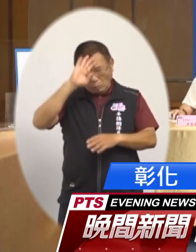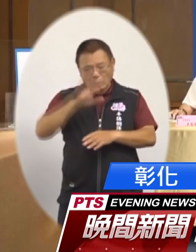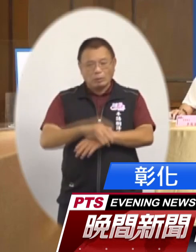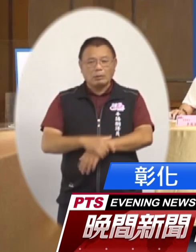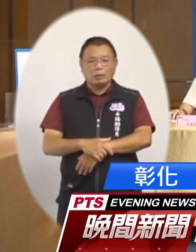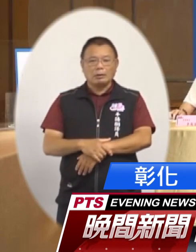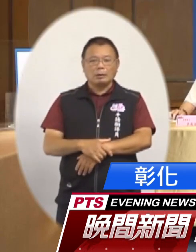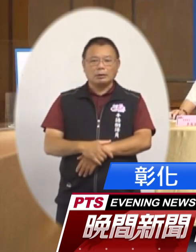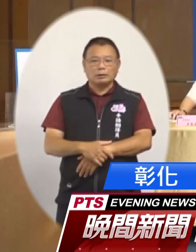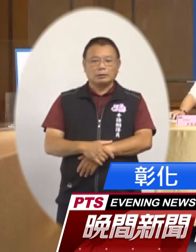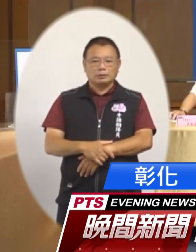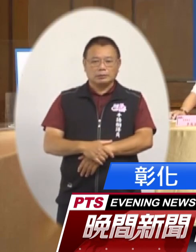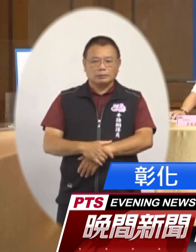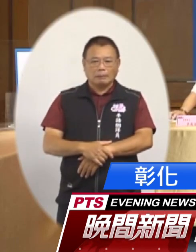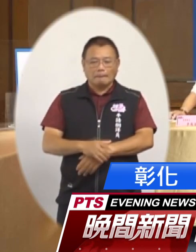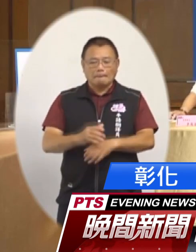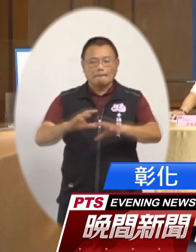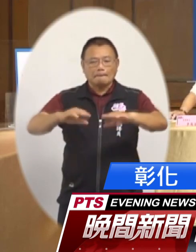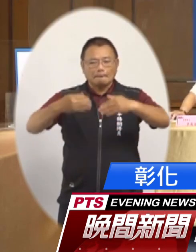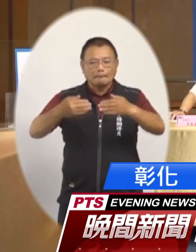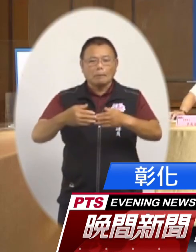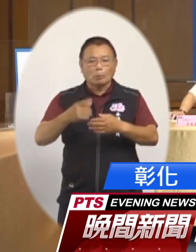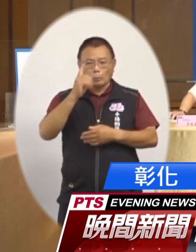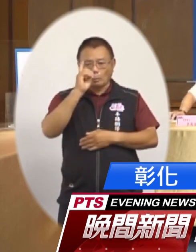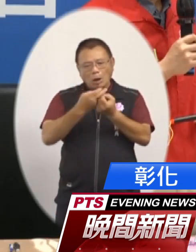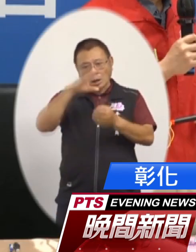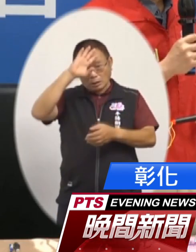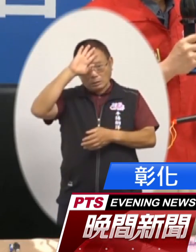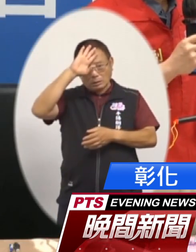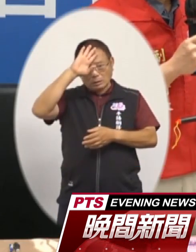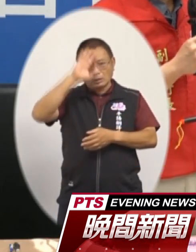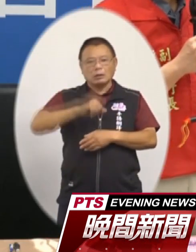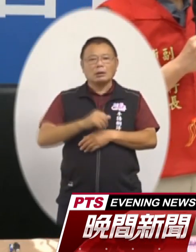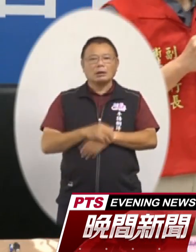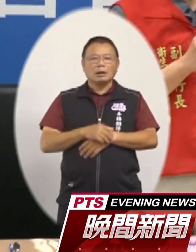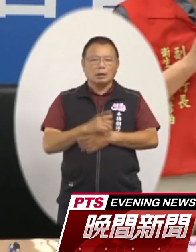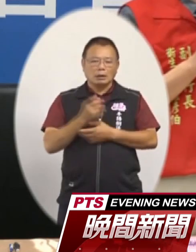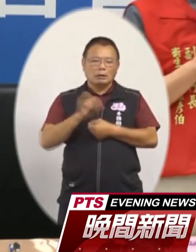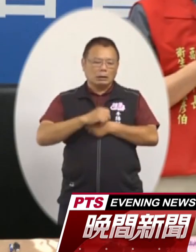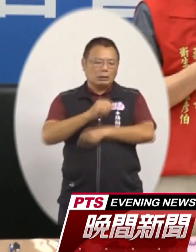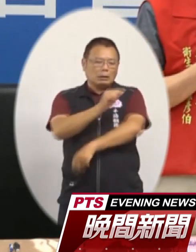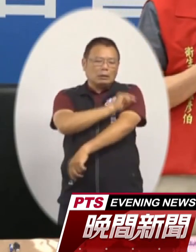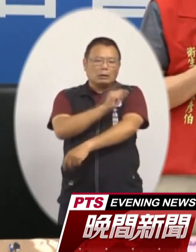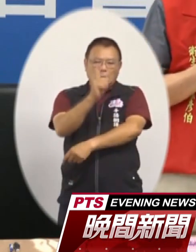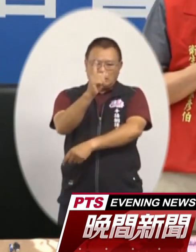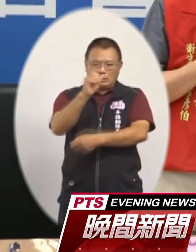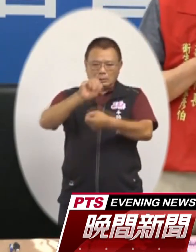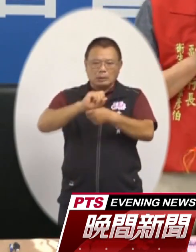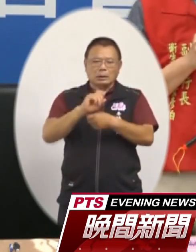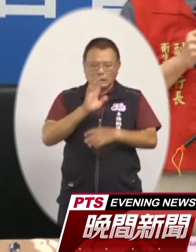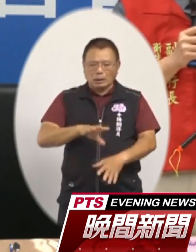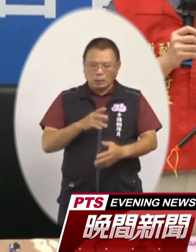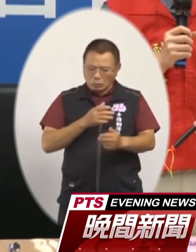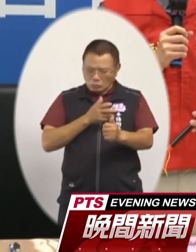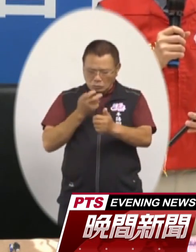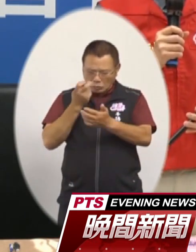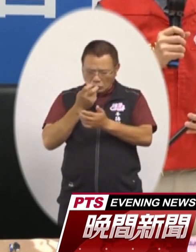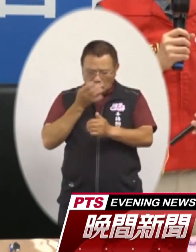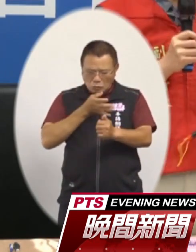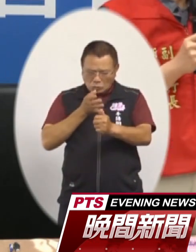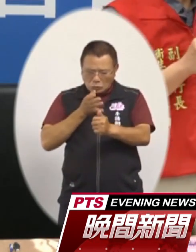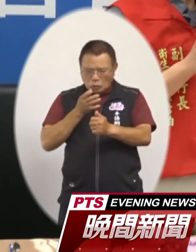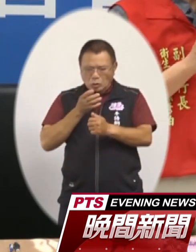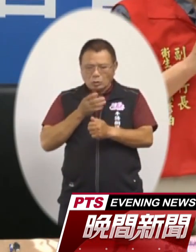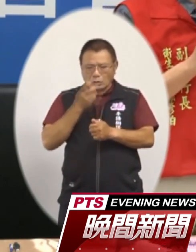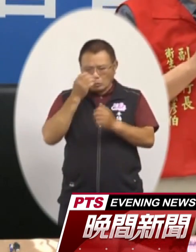照顾确诊者的护理师，感染源都待查。 医院群聚出院之后回溯采检，有些看护发病了。